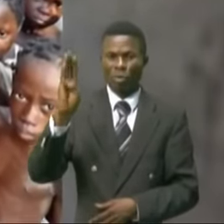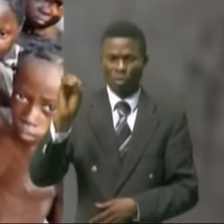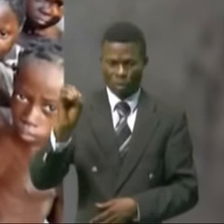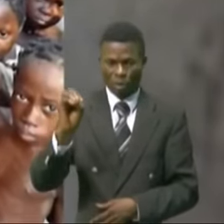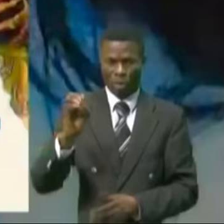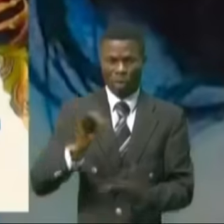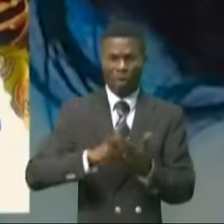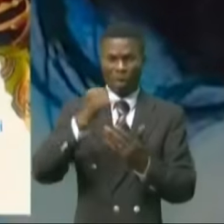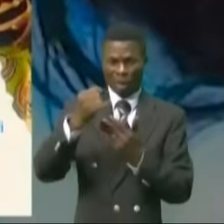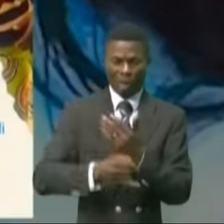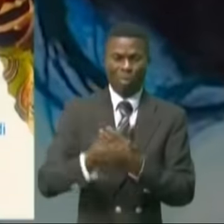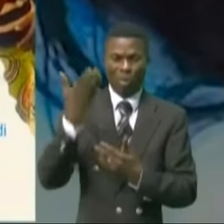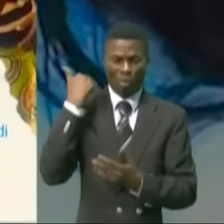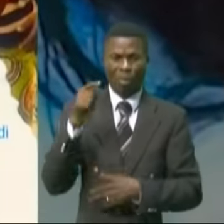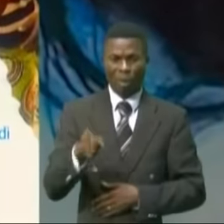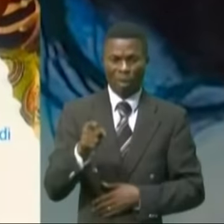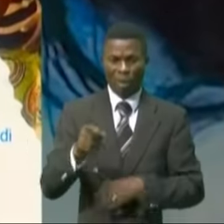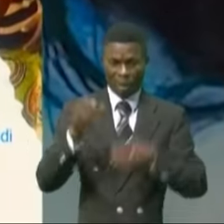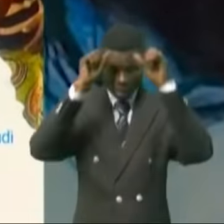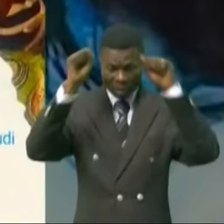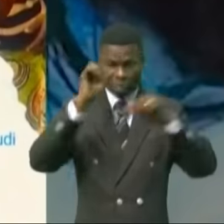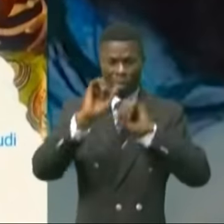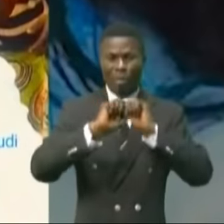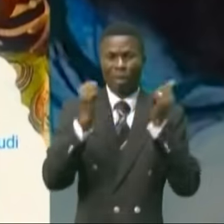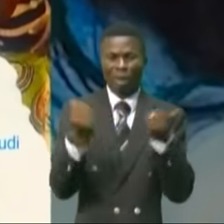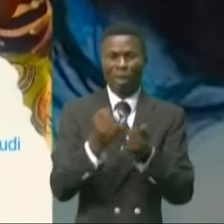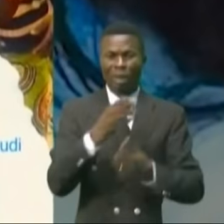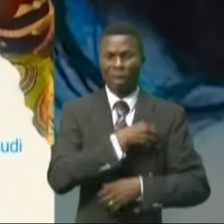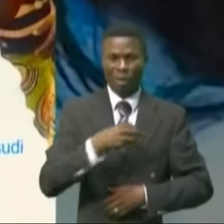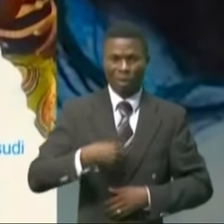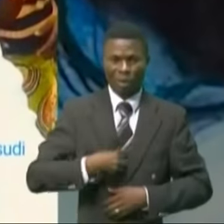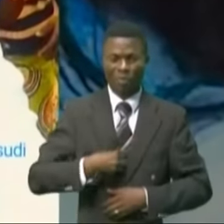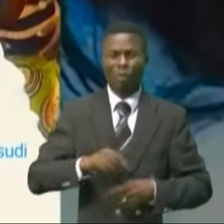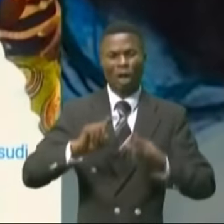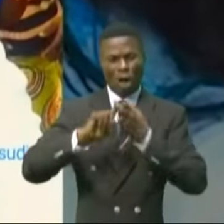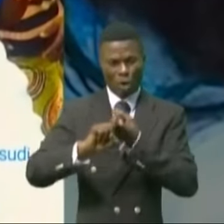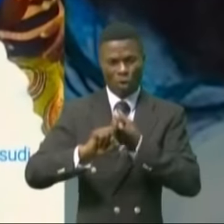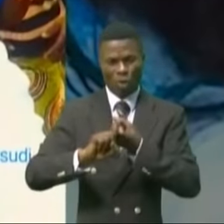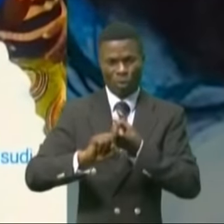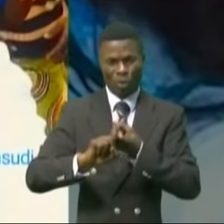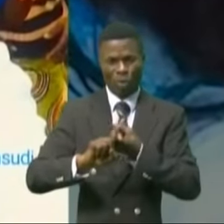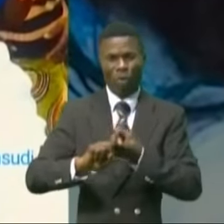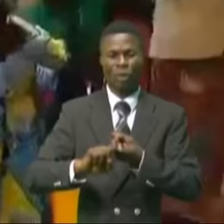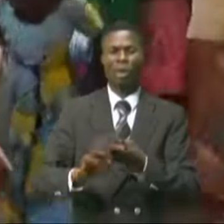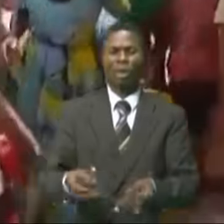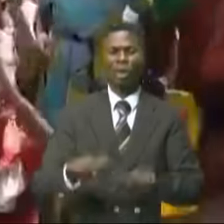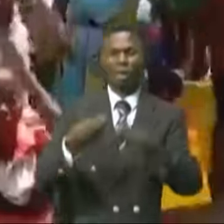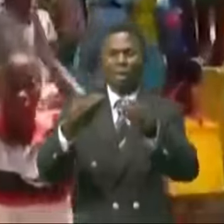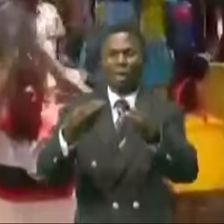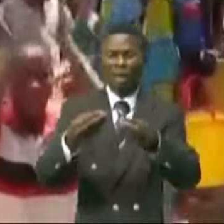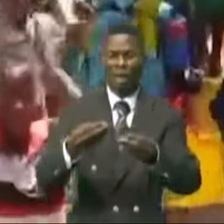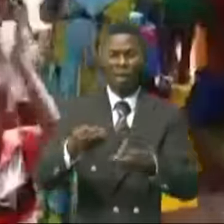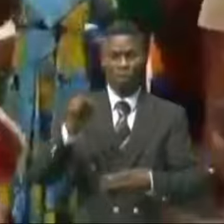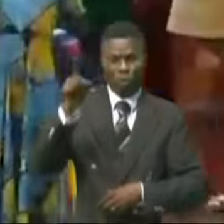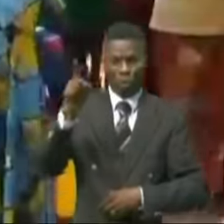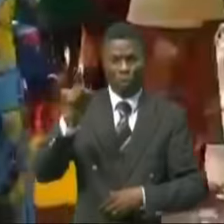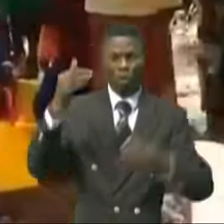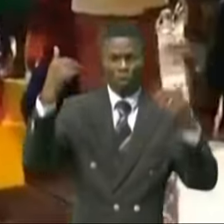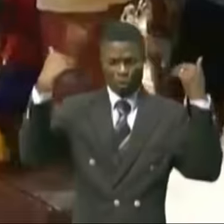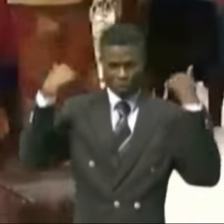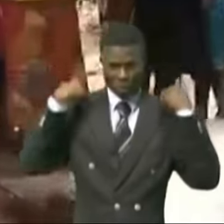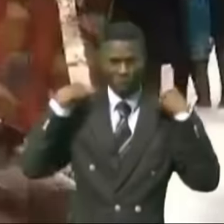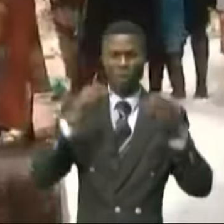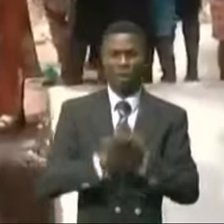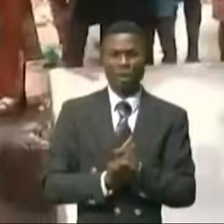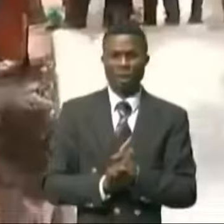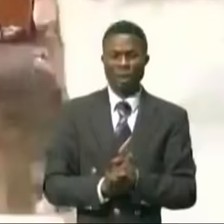Massa Moukété et présidente de l'association reste confiante quant à la dotation à Massimanimba par les autorités